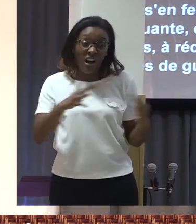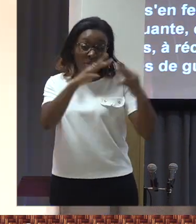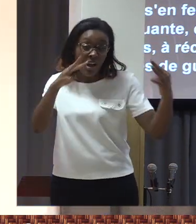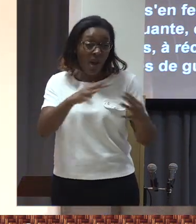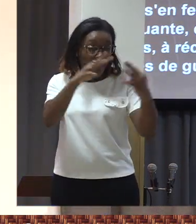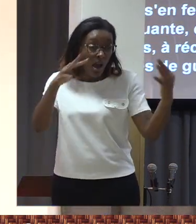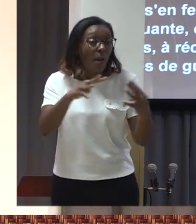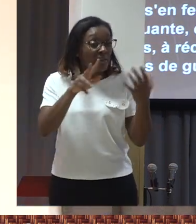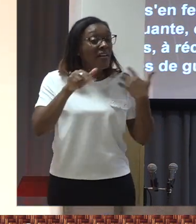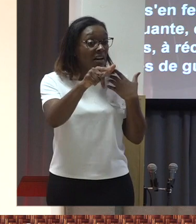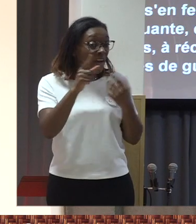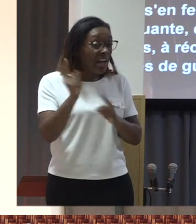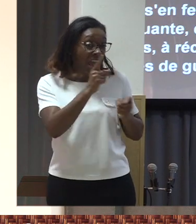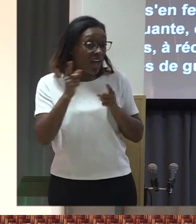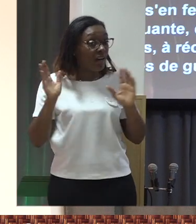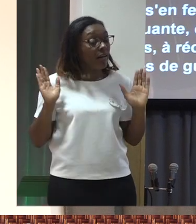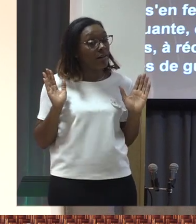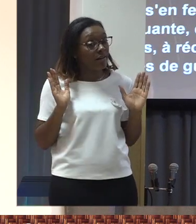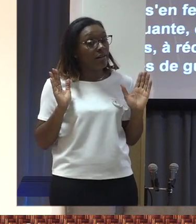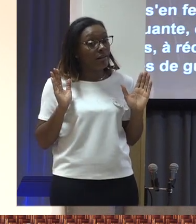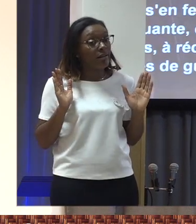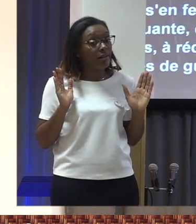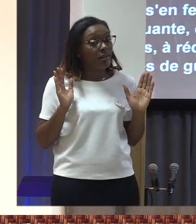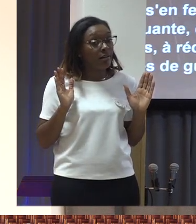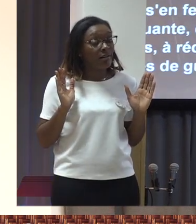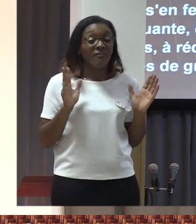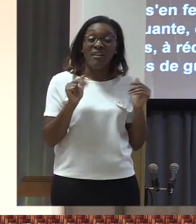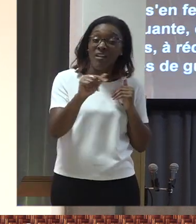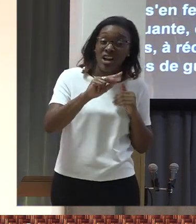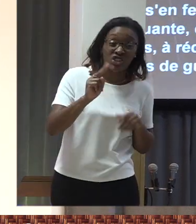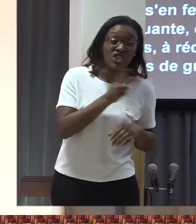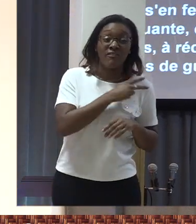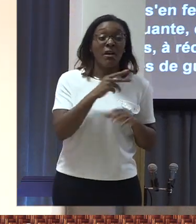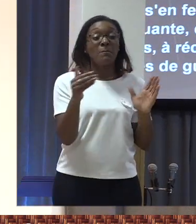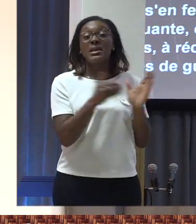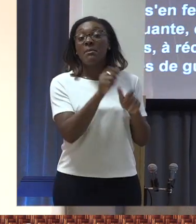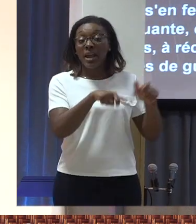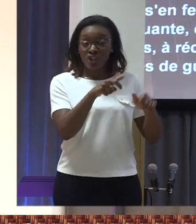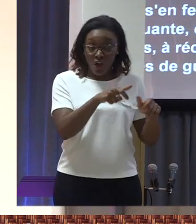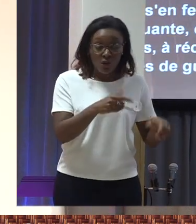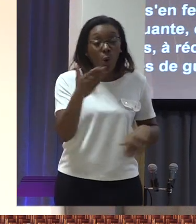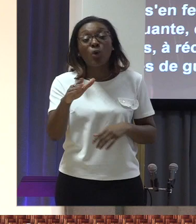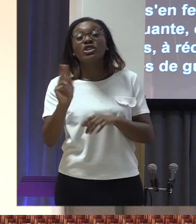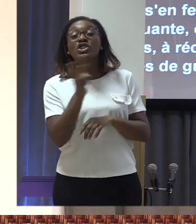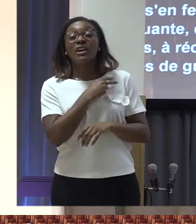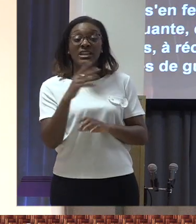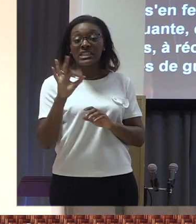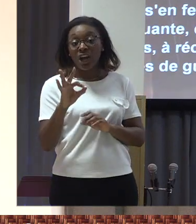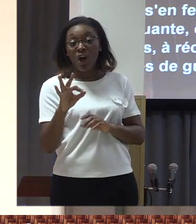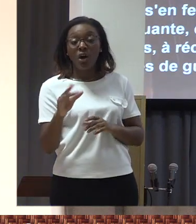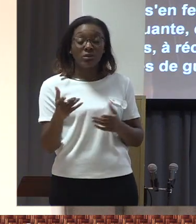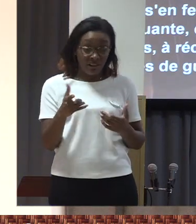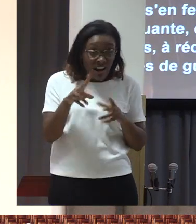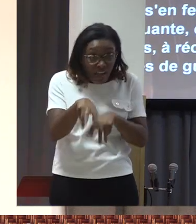son char. Il s'en fera des chefs de 1000 et des chefs de 50. Il les employera à labourer